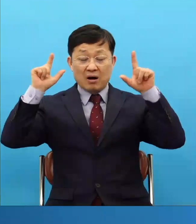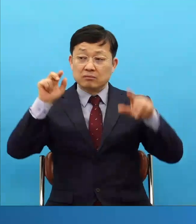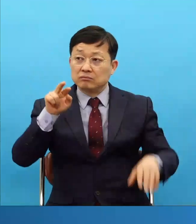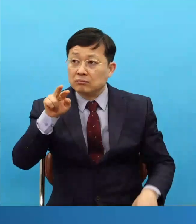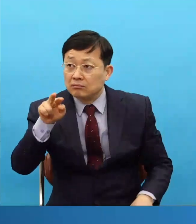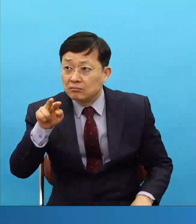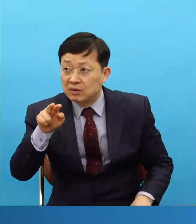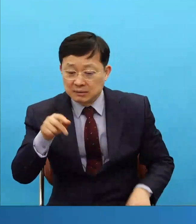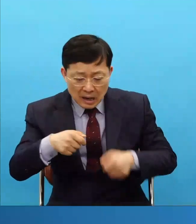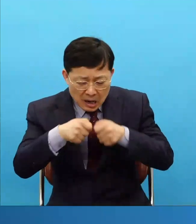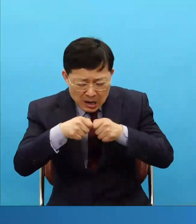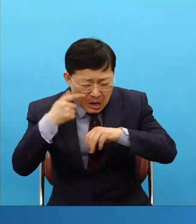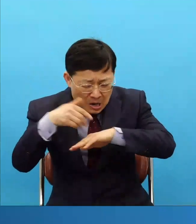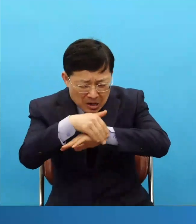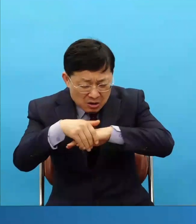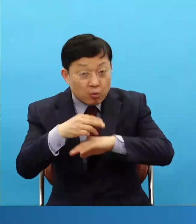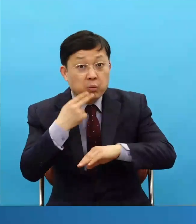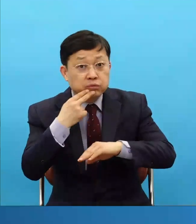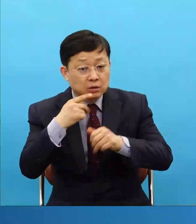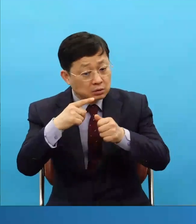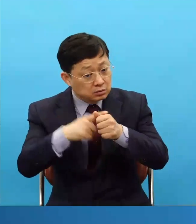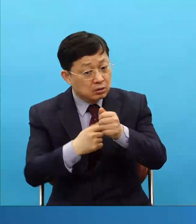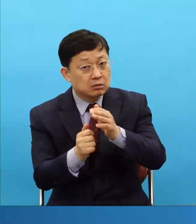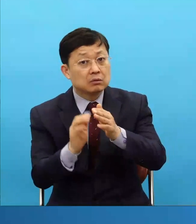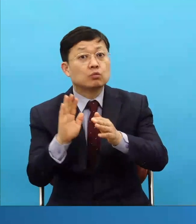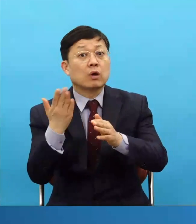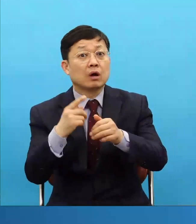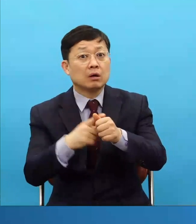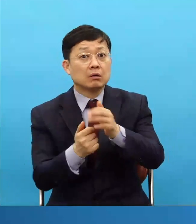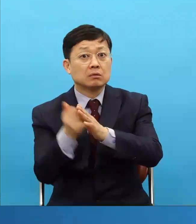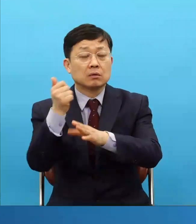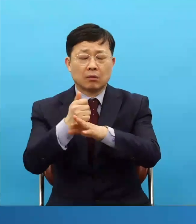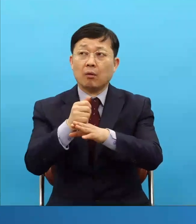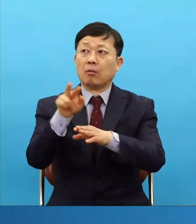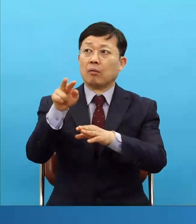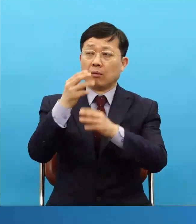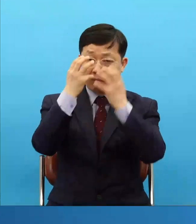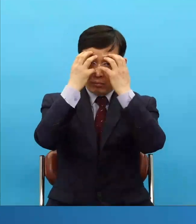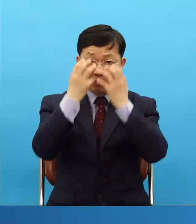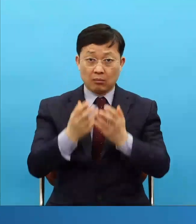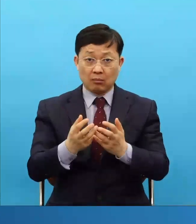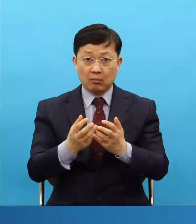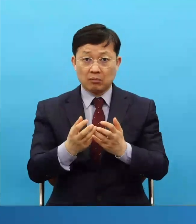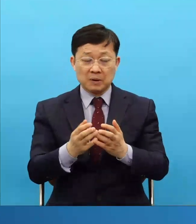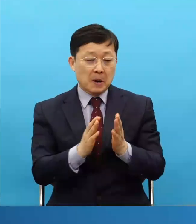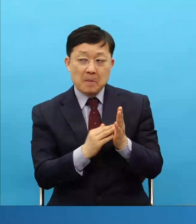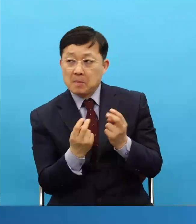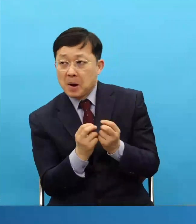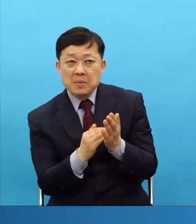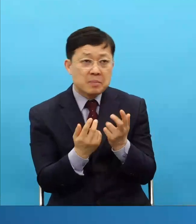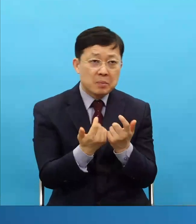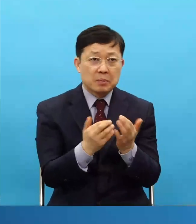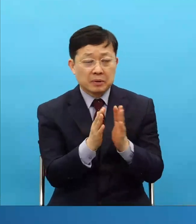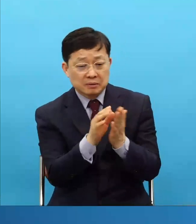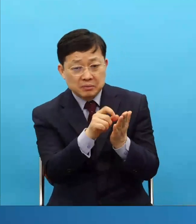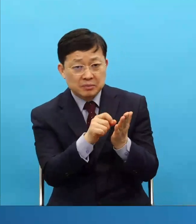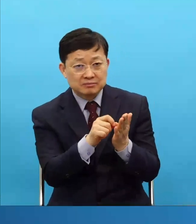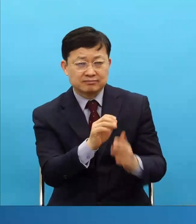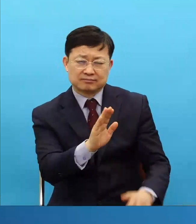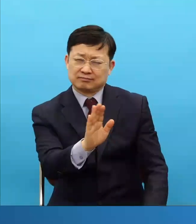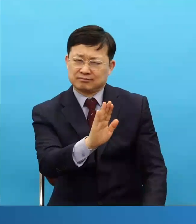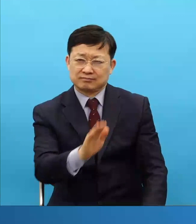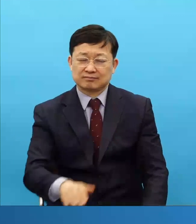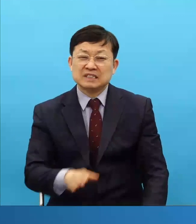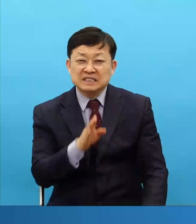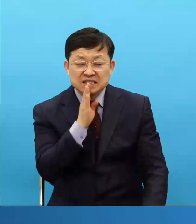it's more than setting up a plan for that. They said it just happened. 그래 많은 분들이 막 비결 얘기하고 그러냐. 그 사람 책 쓰려고 그래요. 진짜 한